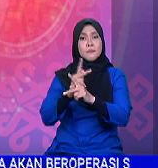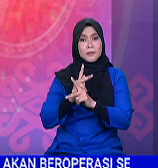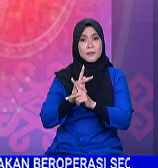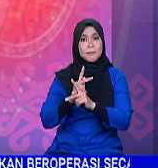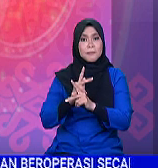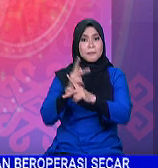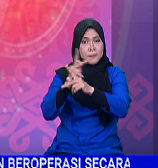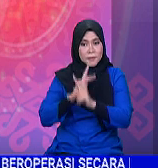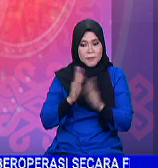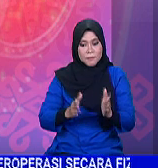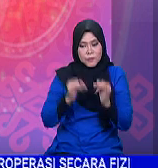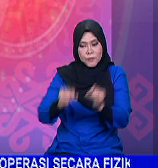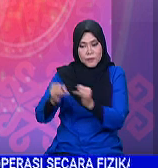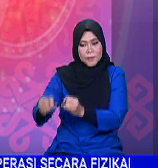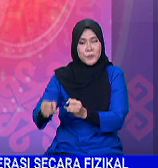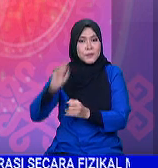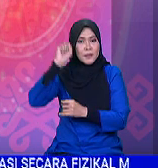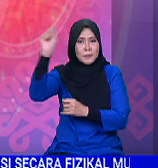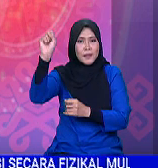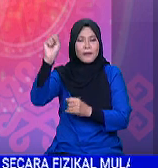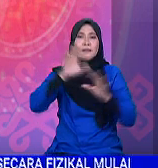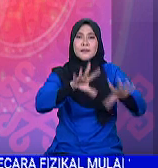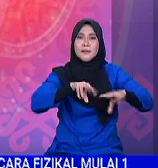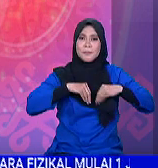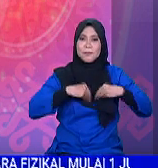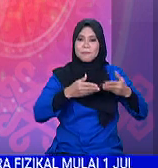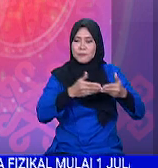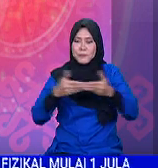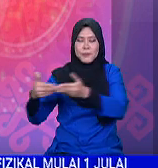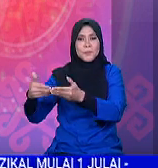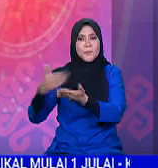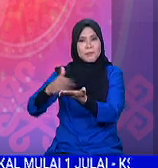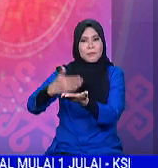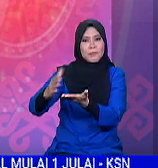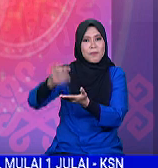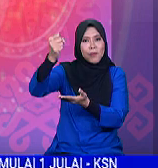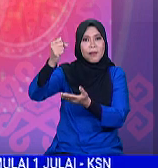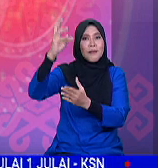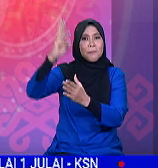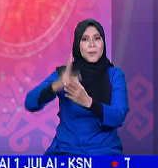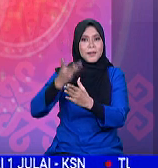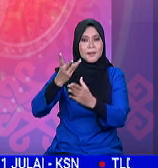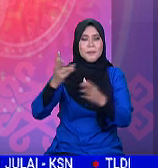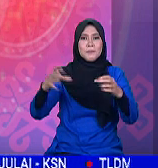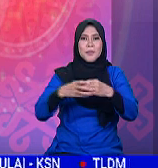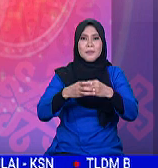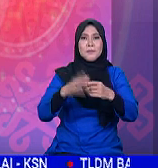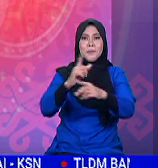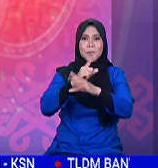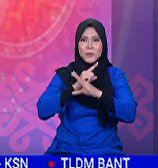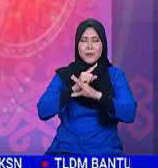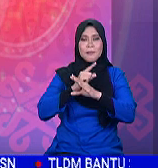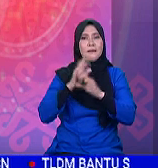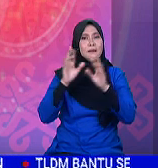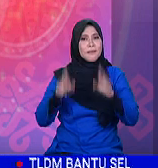individu jam individu di negeri ini yang menyambut baik pelanjutan moratorium selama enam bulan dibawa Pakis perlindungan rakyat